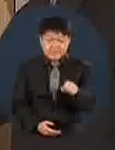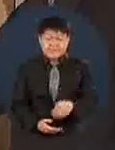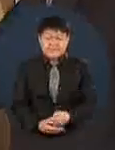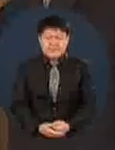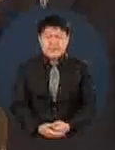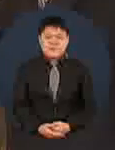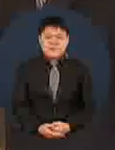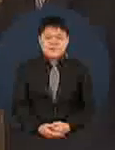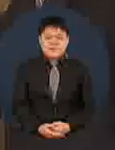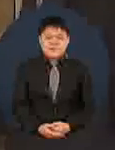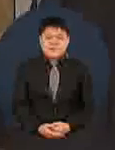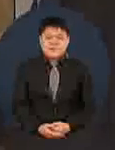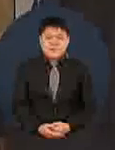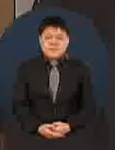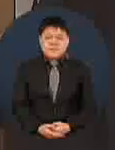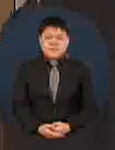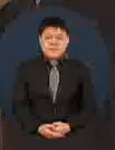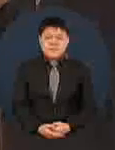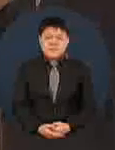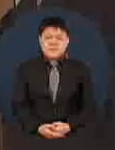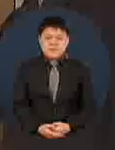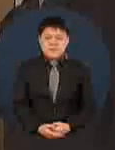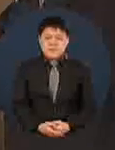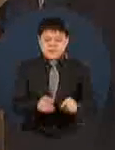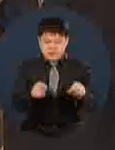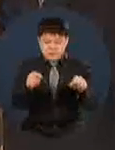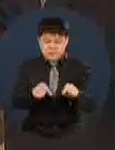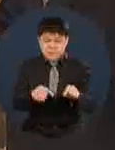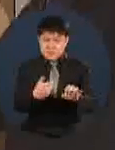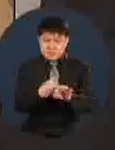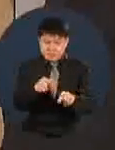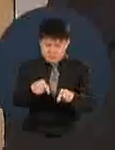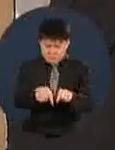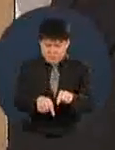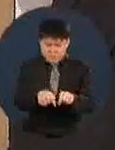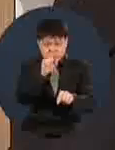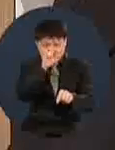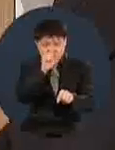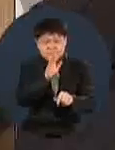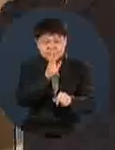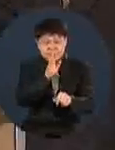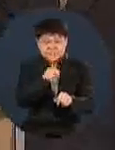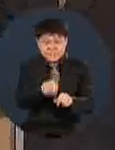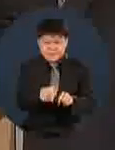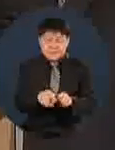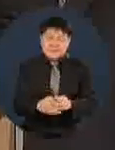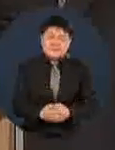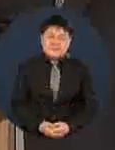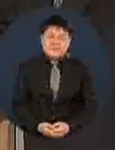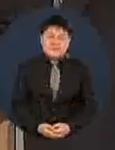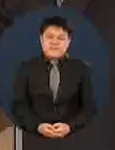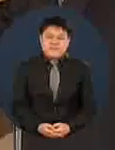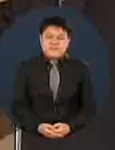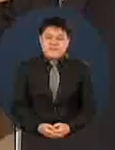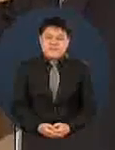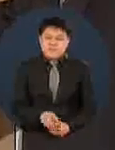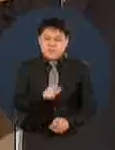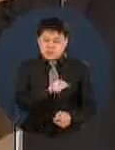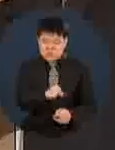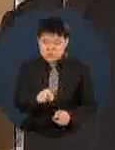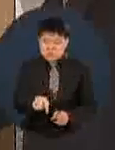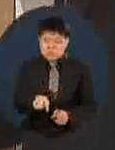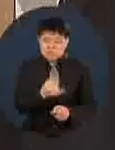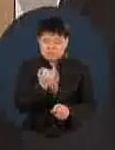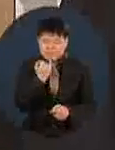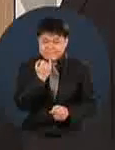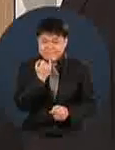좋습니다. 여기서 이제 이렇게 씌워져 있다면 지금 이렇게 눌러가는 게 좋은 아, 수죠. 그냥 뭐 이렇게 두면 네, 치면 치받아서 눈을 네. 잡아두면